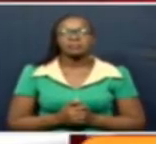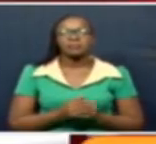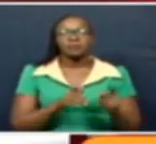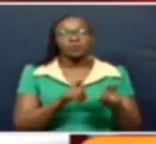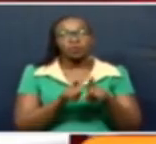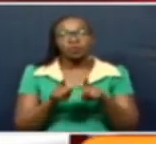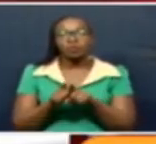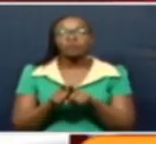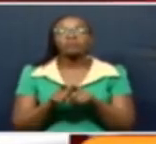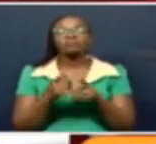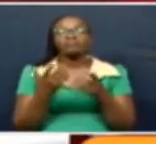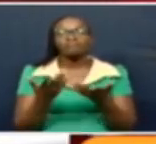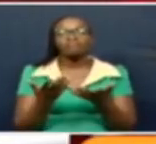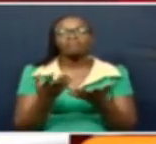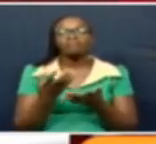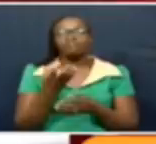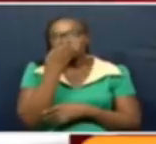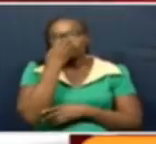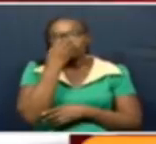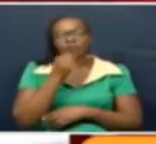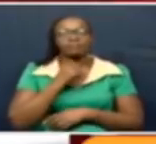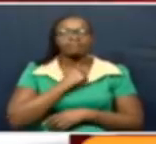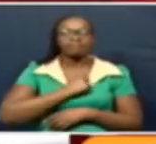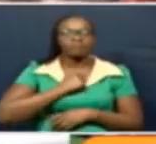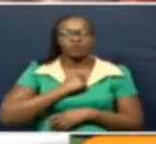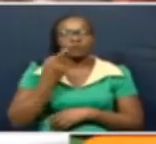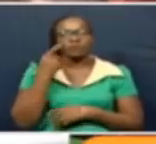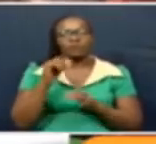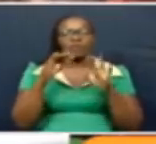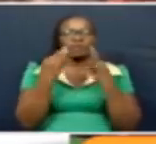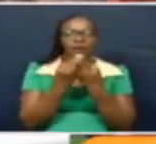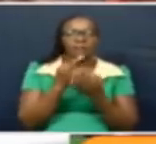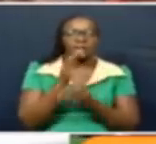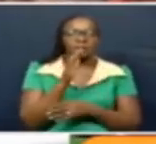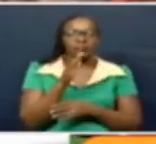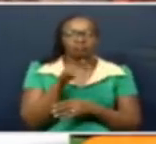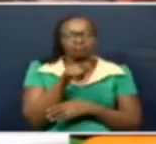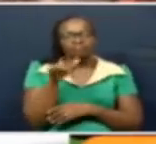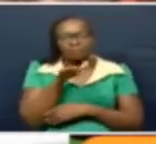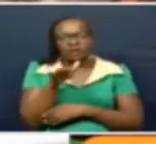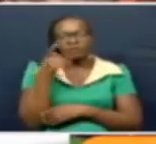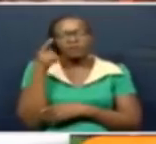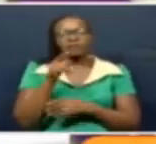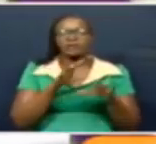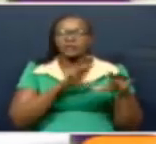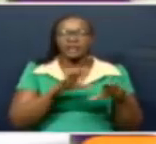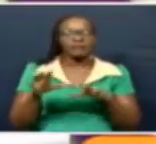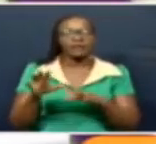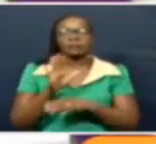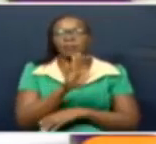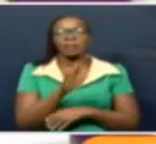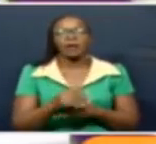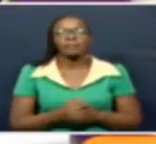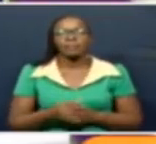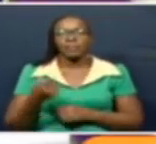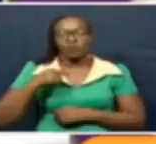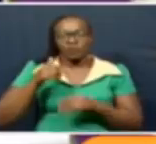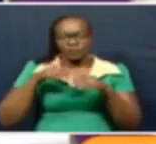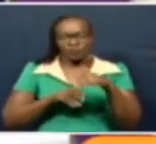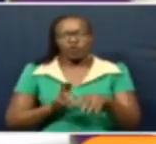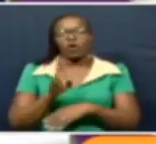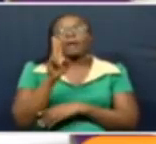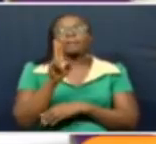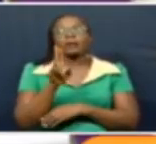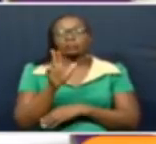kwa familia ya mwendazake kwa sababu ya mateso aliyoyapitia pia ulitolewa. We shall follow the footsteps